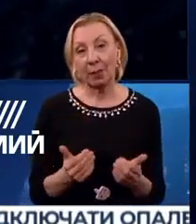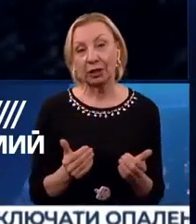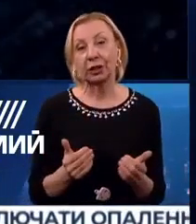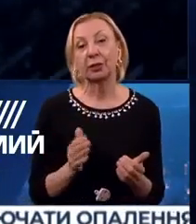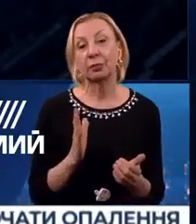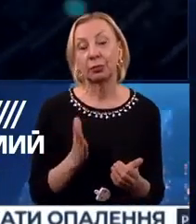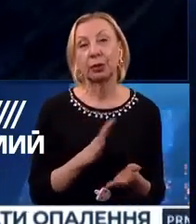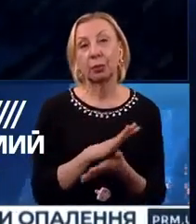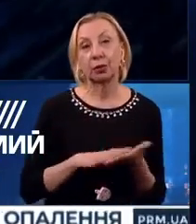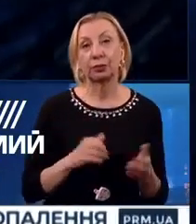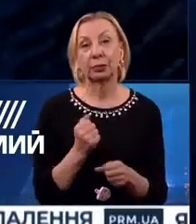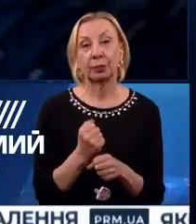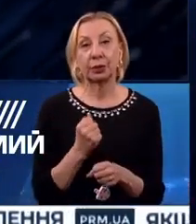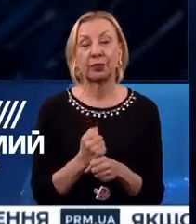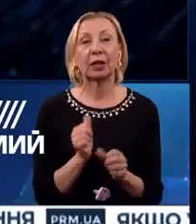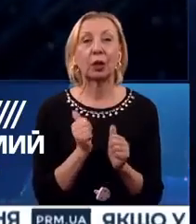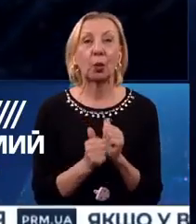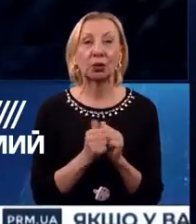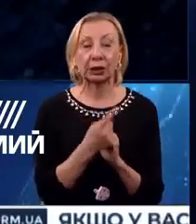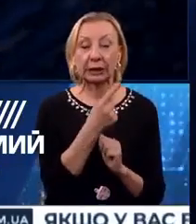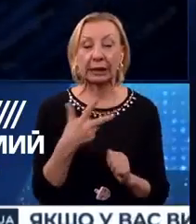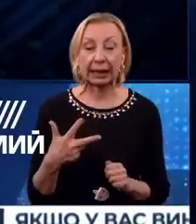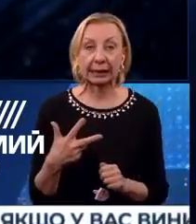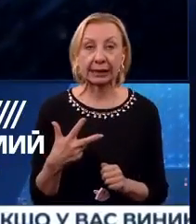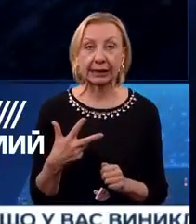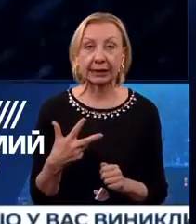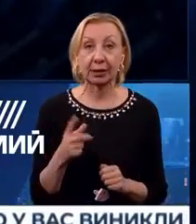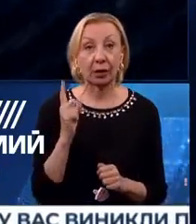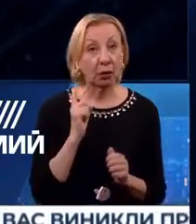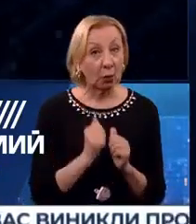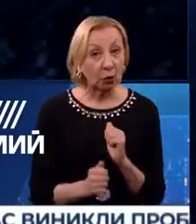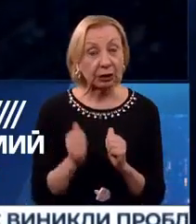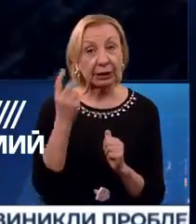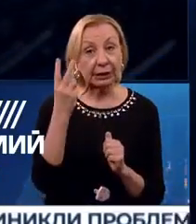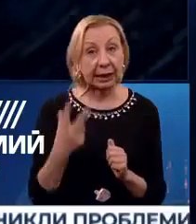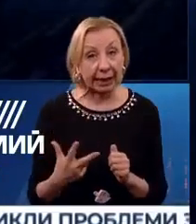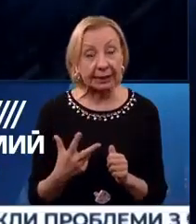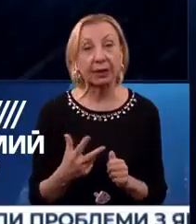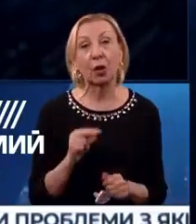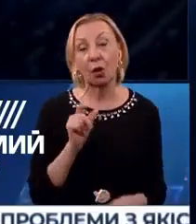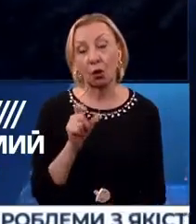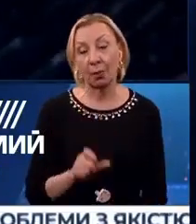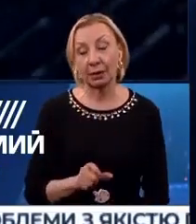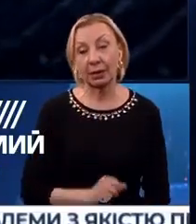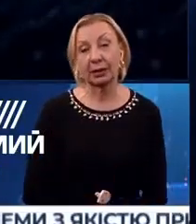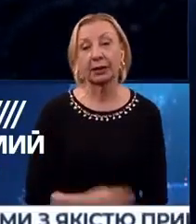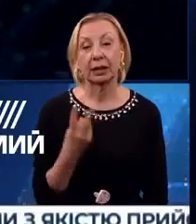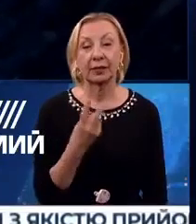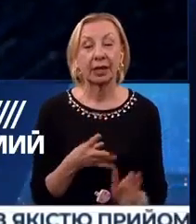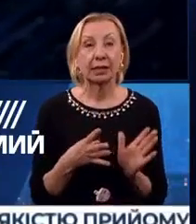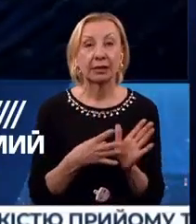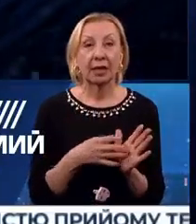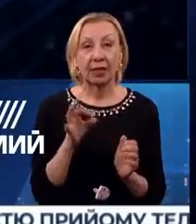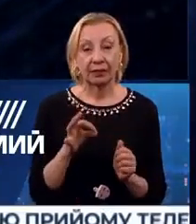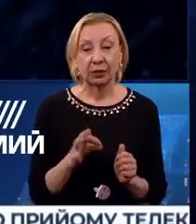звичному режимі продовжує працювати кожен третій, на жаль, кожен третій громадянин. 29%